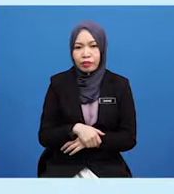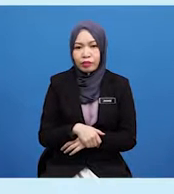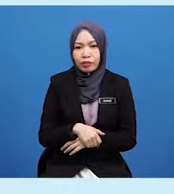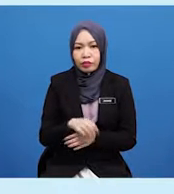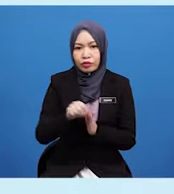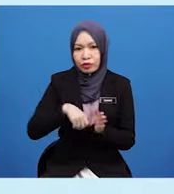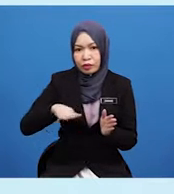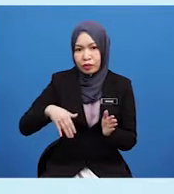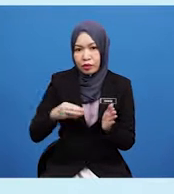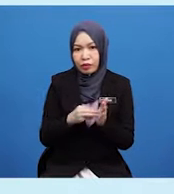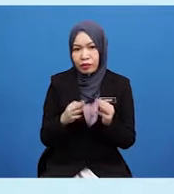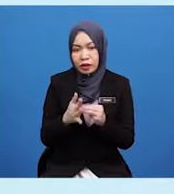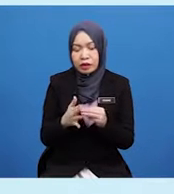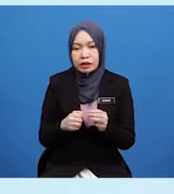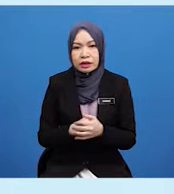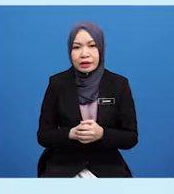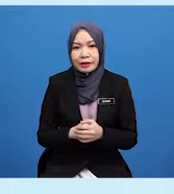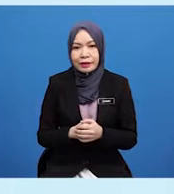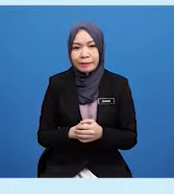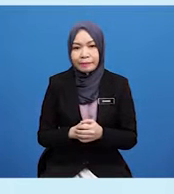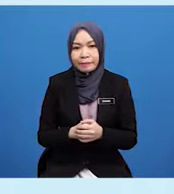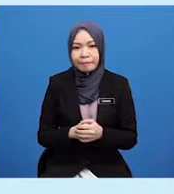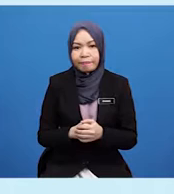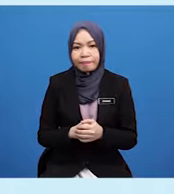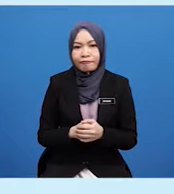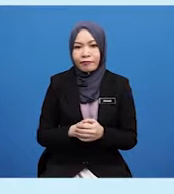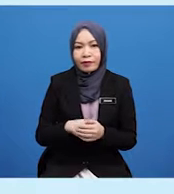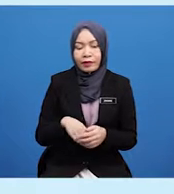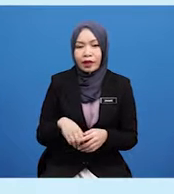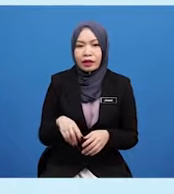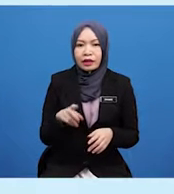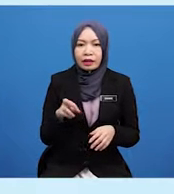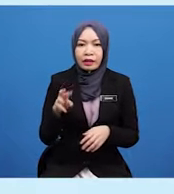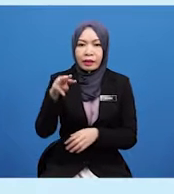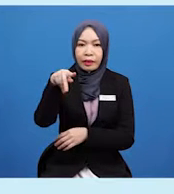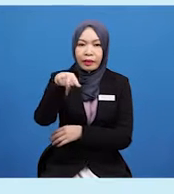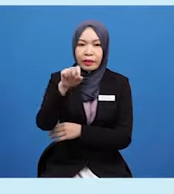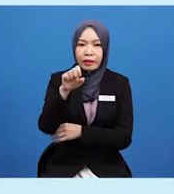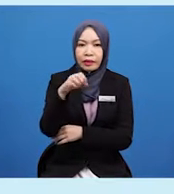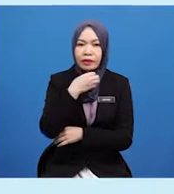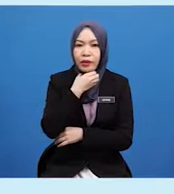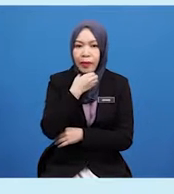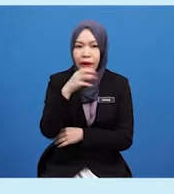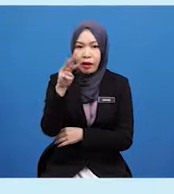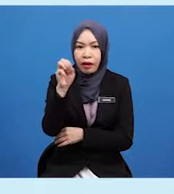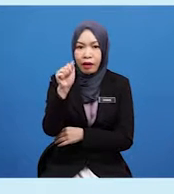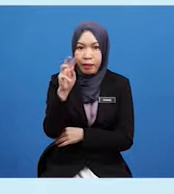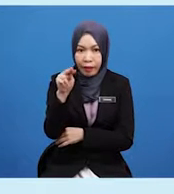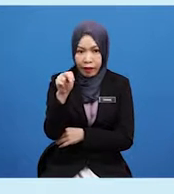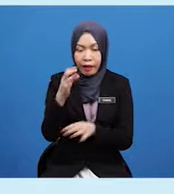penemuan rangka perak men disini menjadi bukti penting perkembangan kehidupan manusia